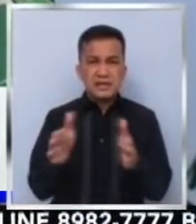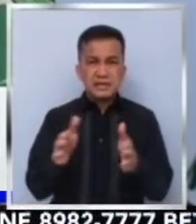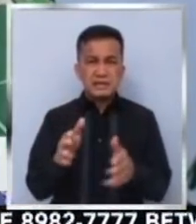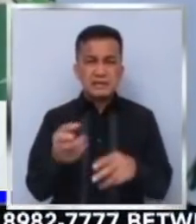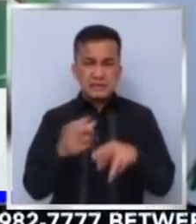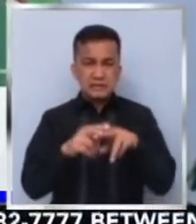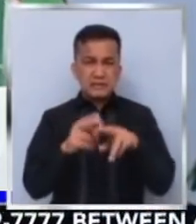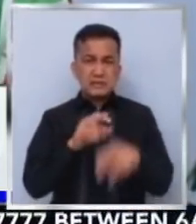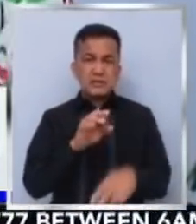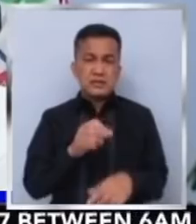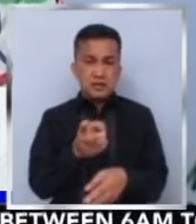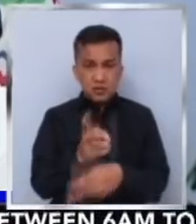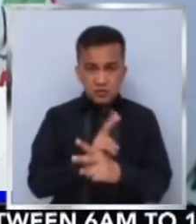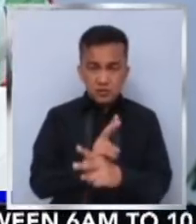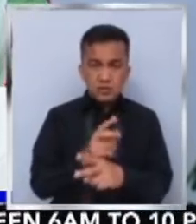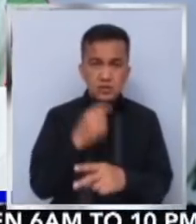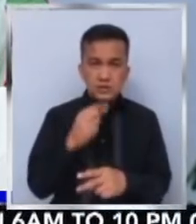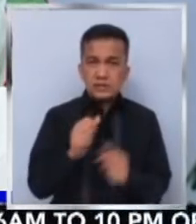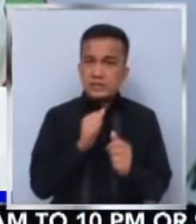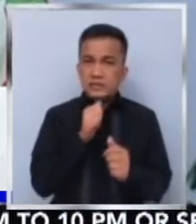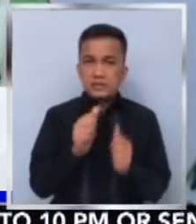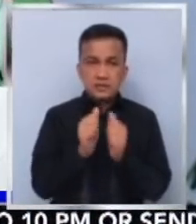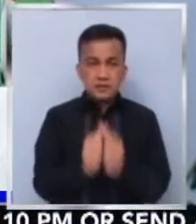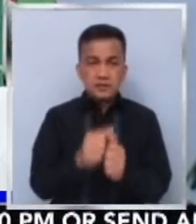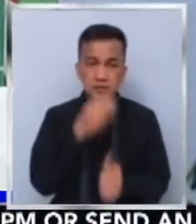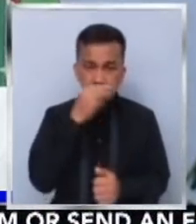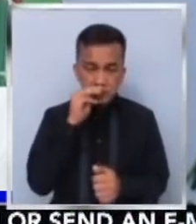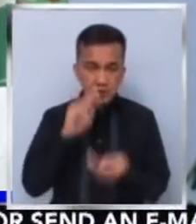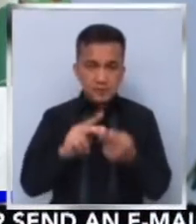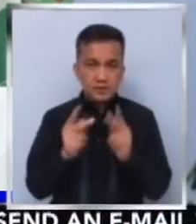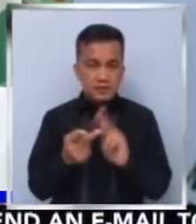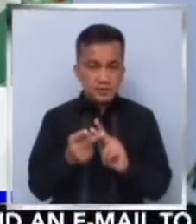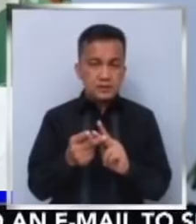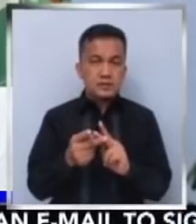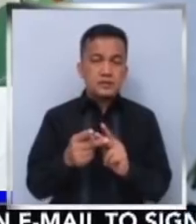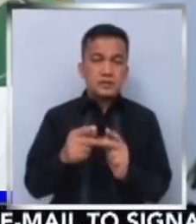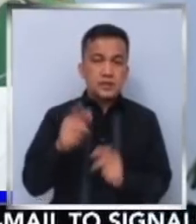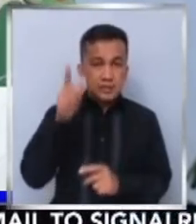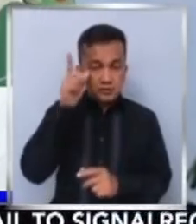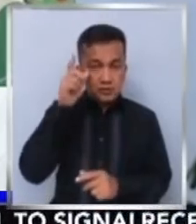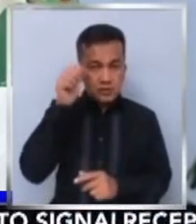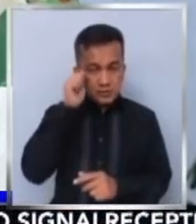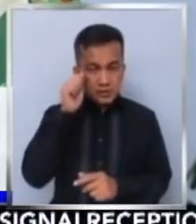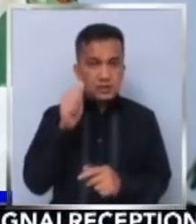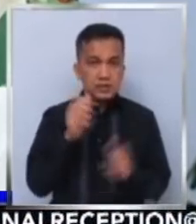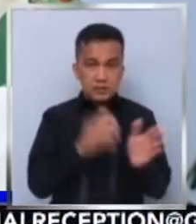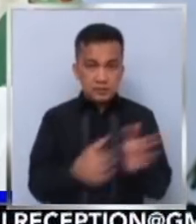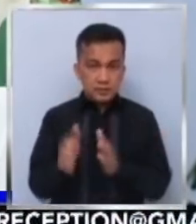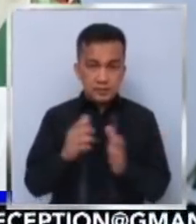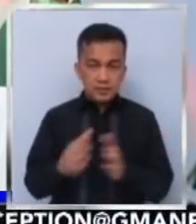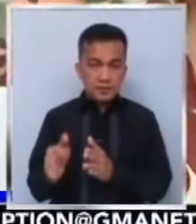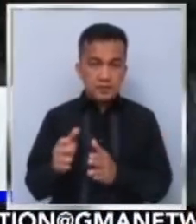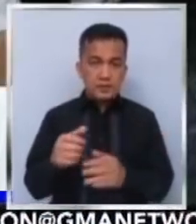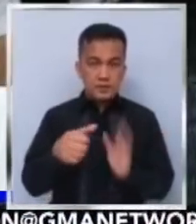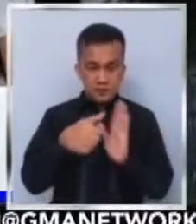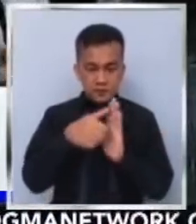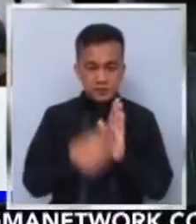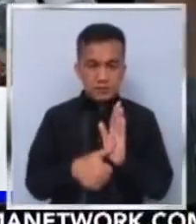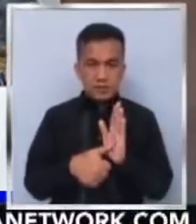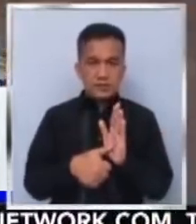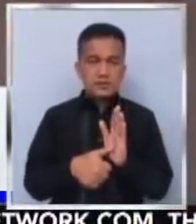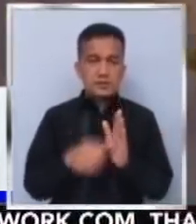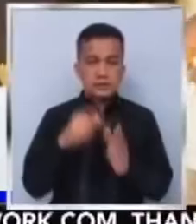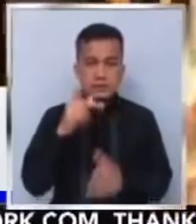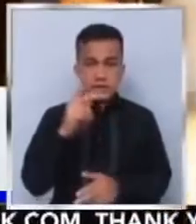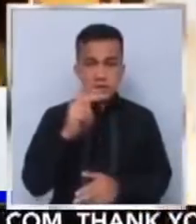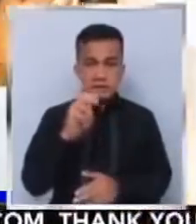ngayong araw ang kanyang running mate na si Deputy Speaker Lito Atienza na naghahanda para sa kanyang operasyon sa tuhod. Kasama